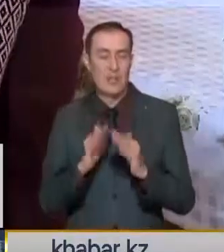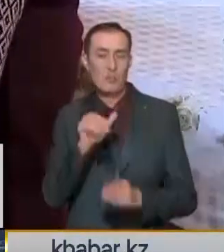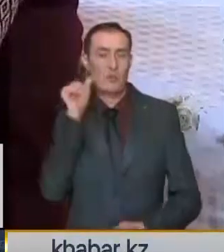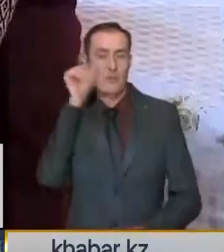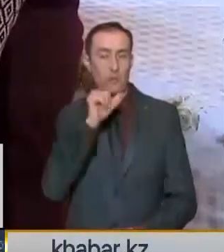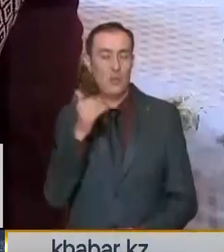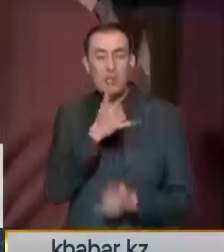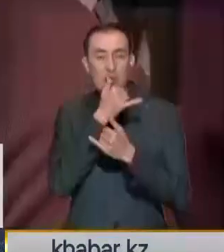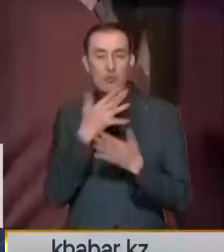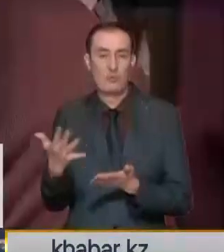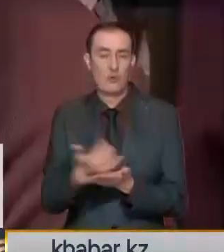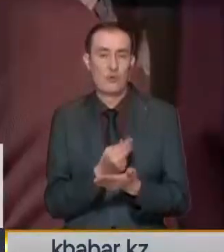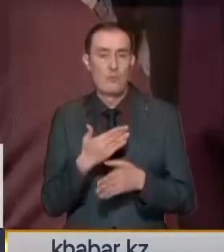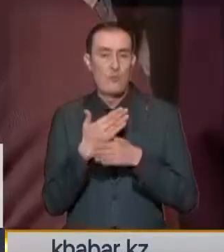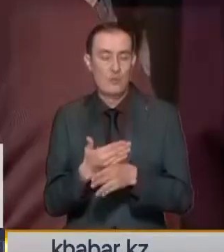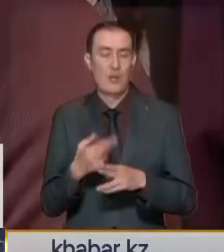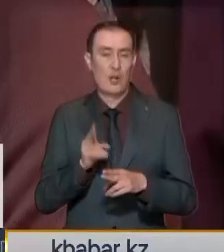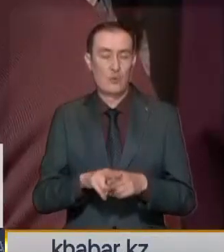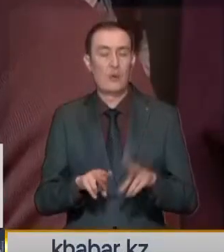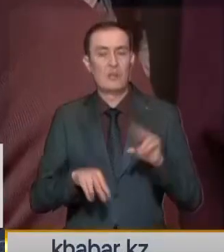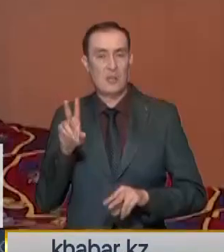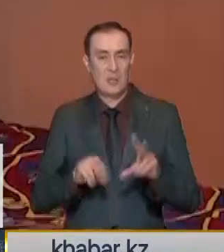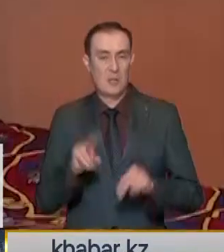прошлого года она не может получить помощь, на которую так